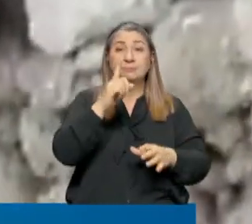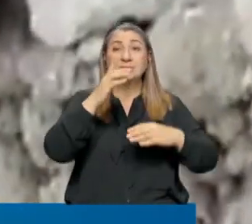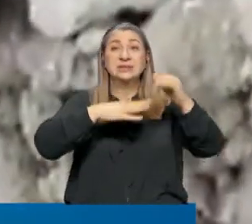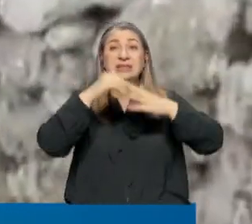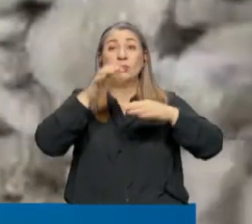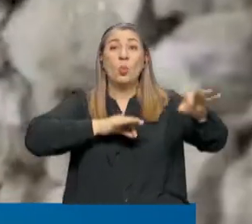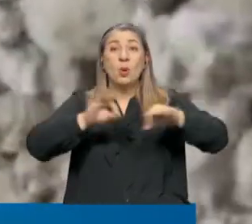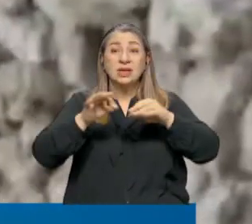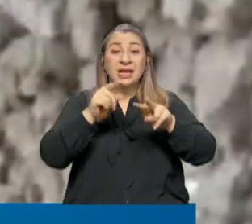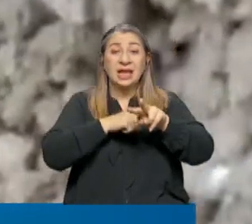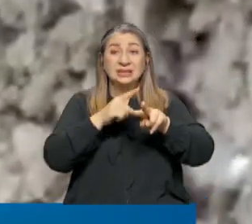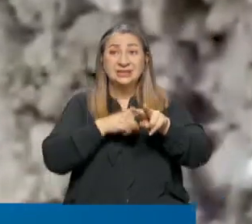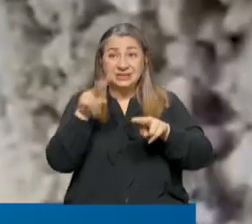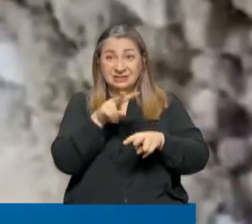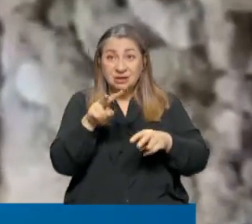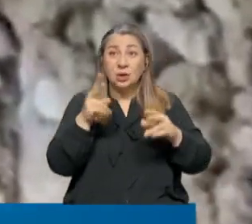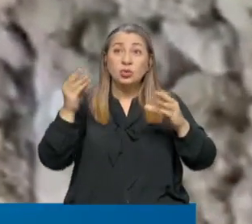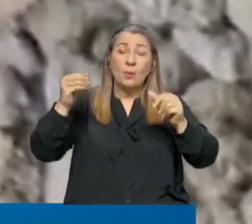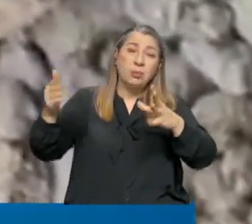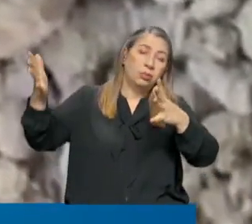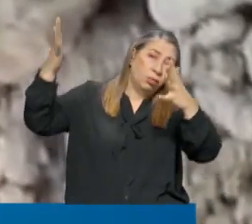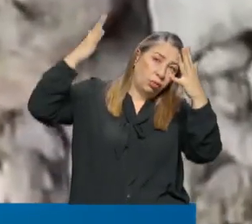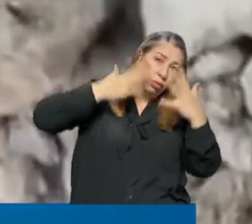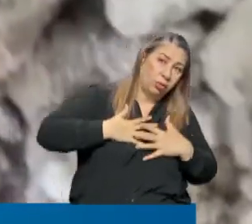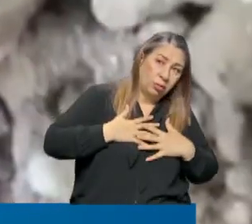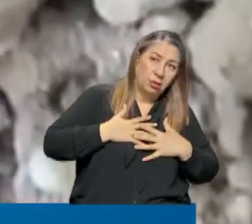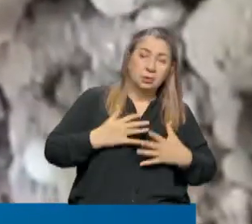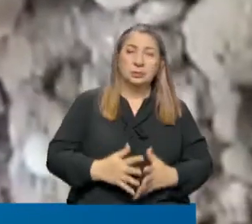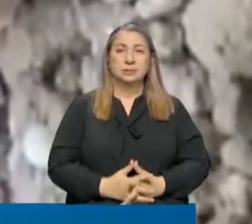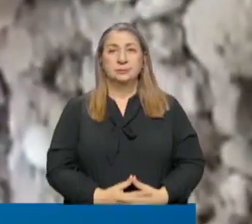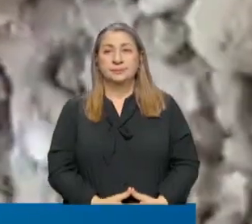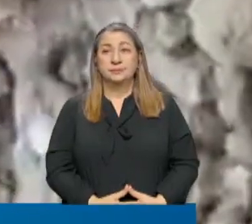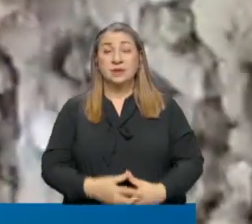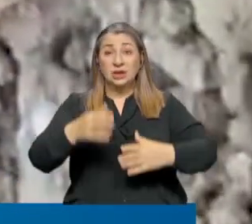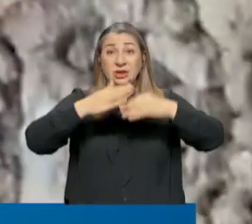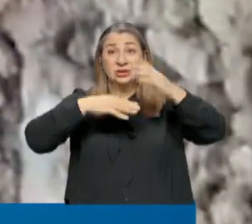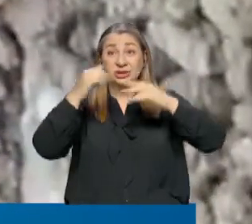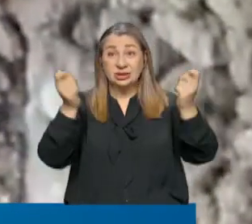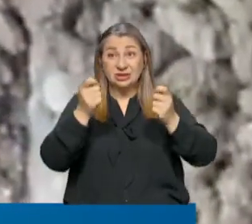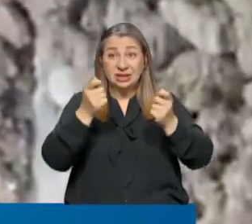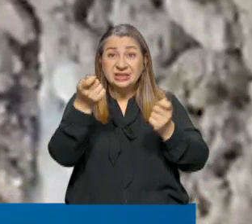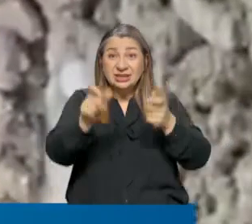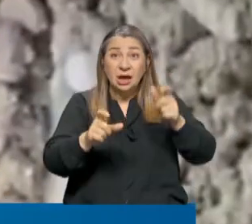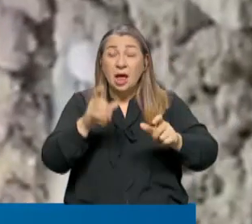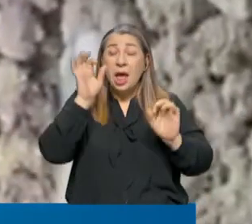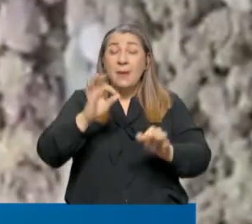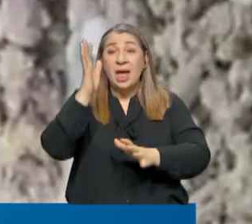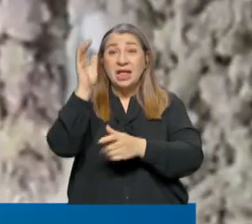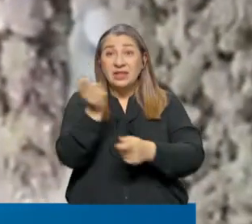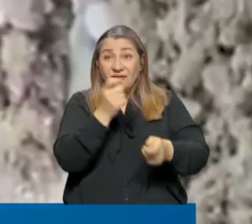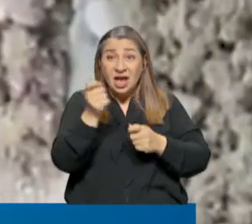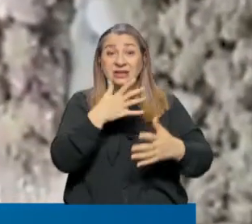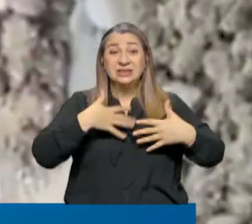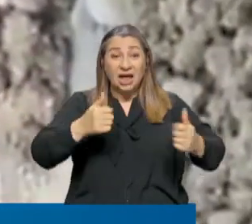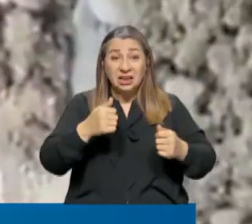ve inşaat mühendisi Yasin Doğan göçük altında kaldı inşaatta çalışan işçiler durumu itfaiye polis